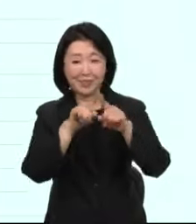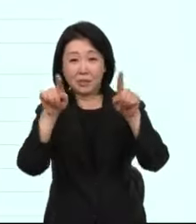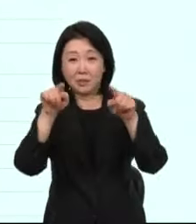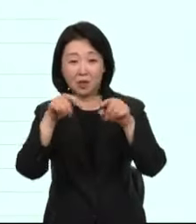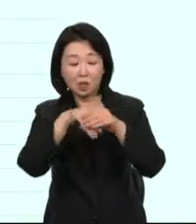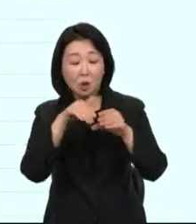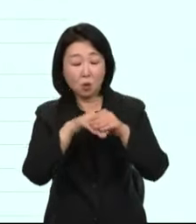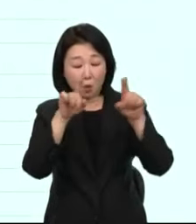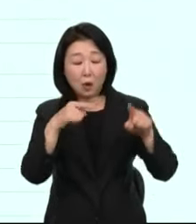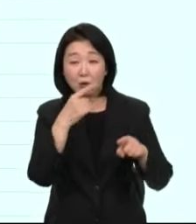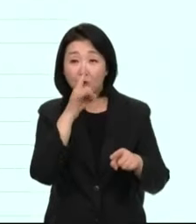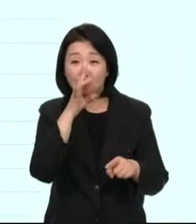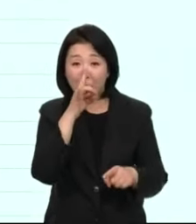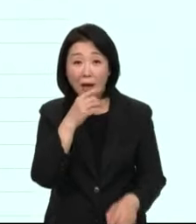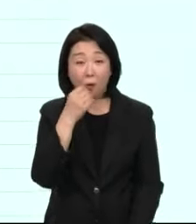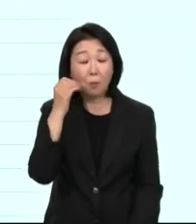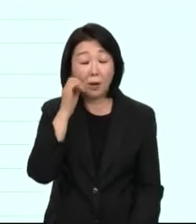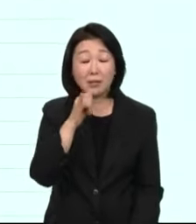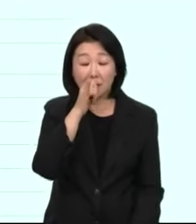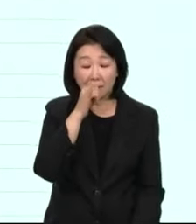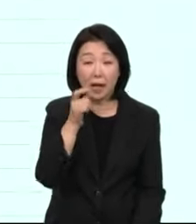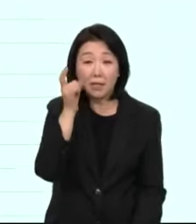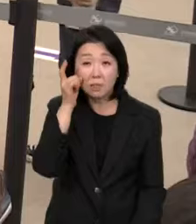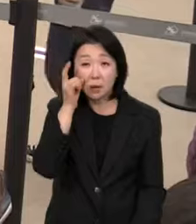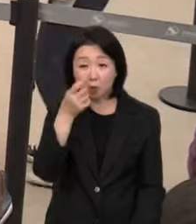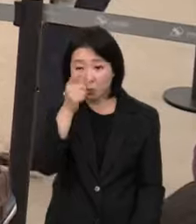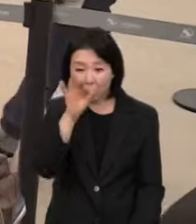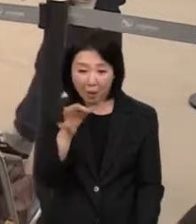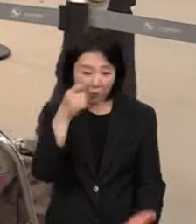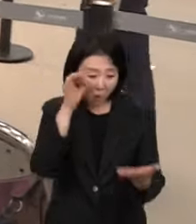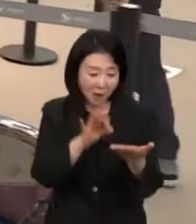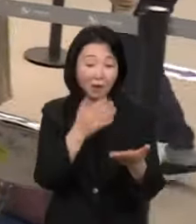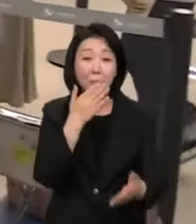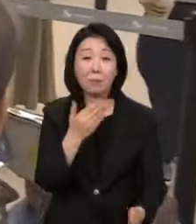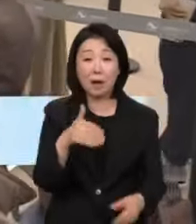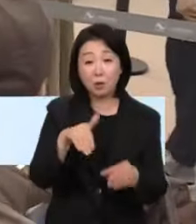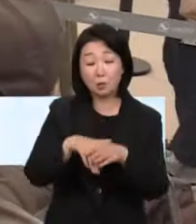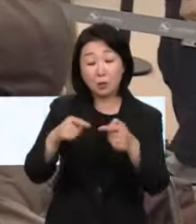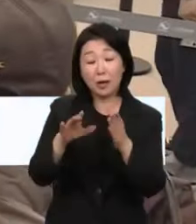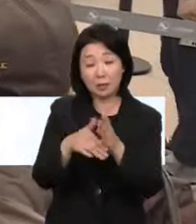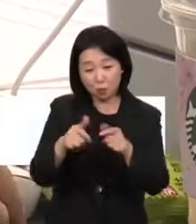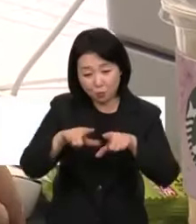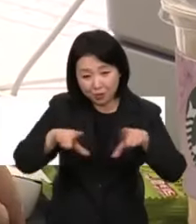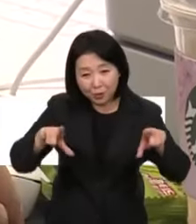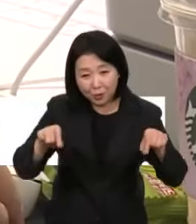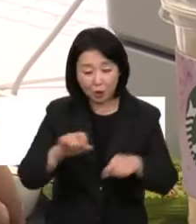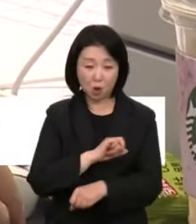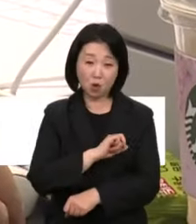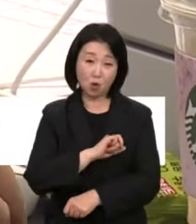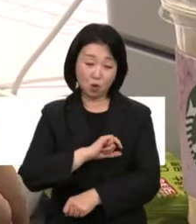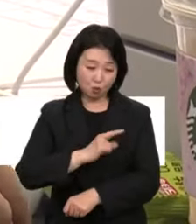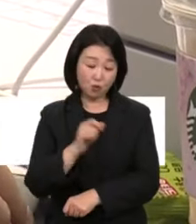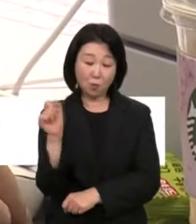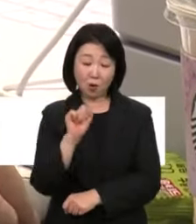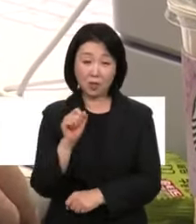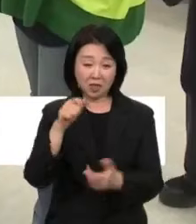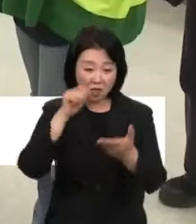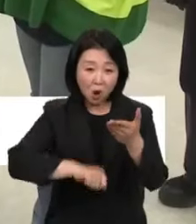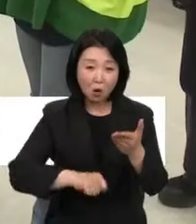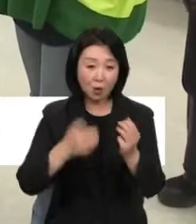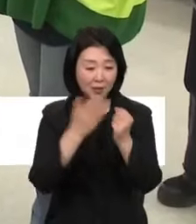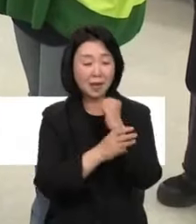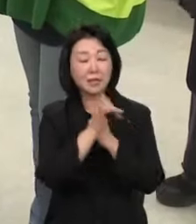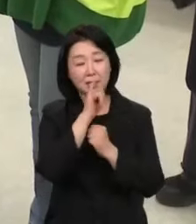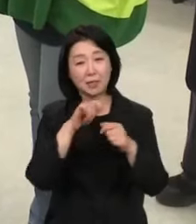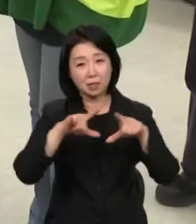중앙선관위 홈페이지, 스마트폰 앱 등으로 찾아볼 수 있습니다. 투표소에 갈 때는 주민등록증이나 운전면허증, 여권 등 사진이